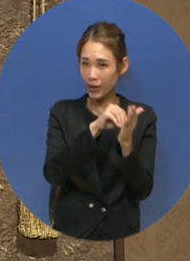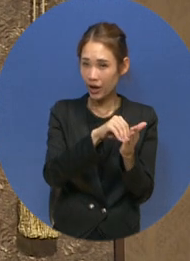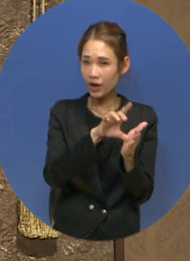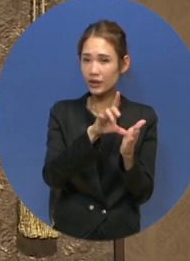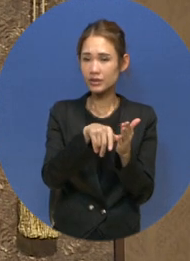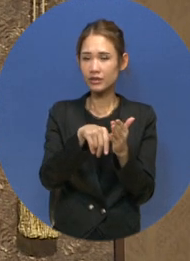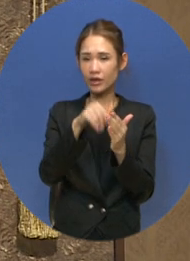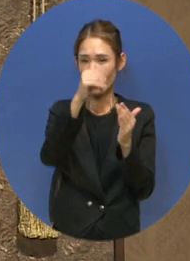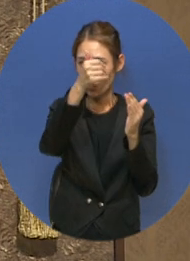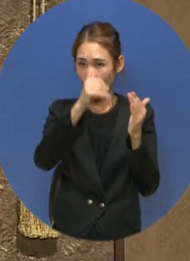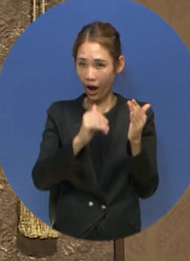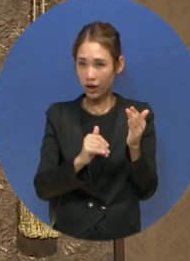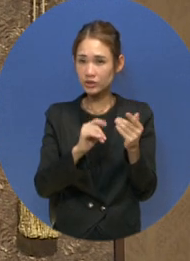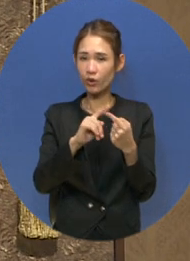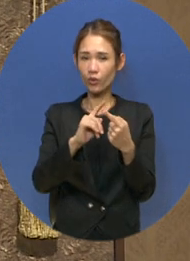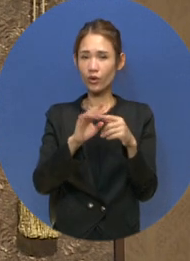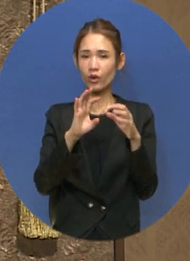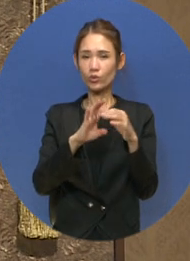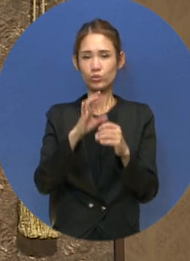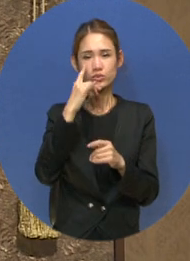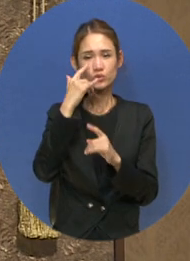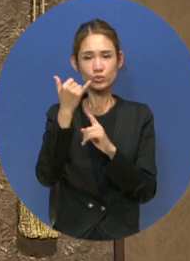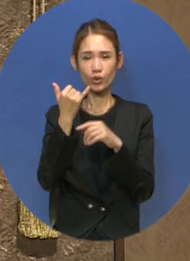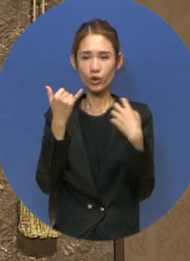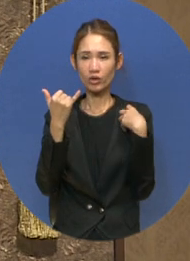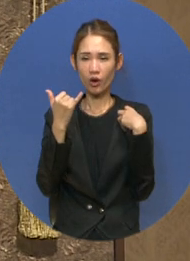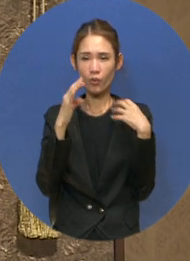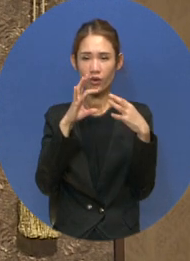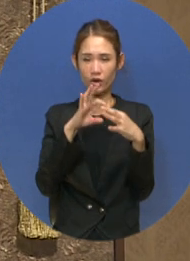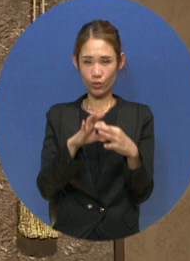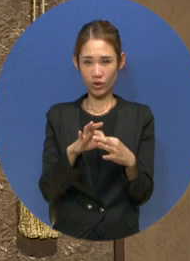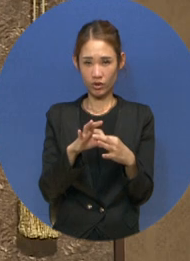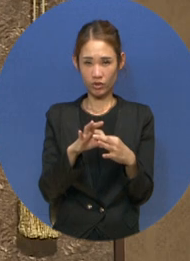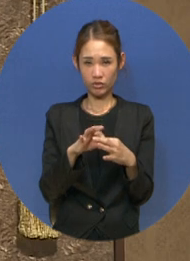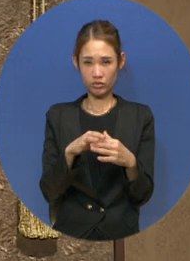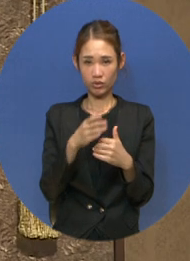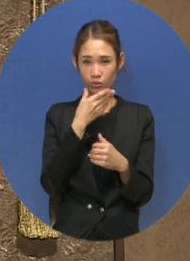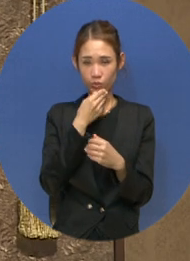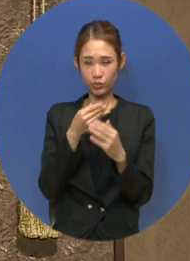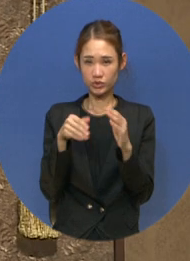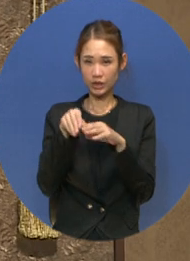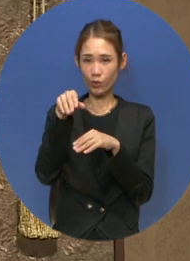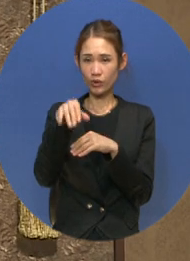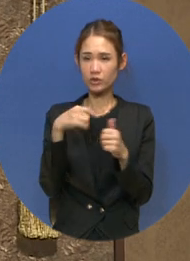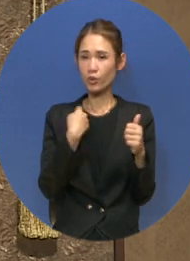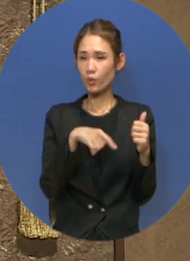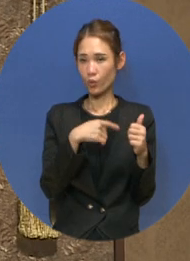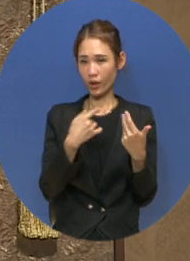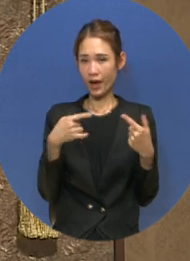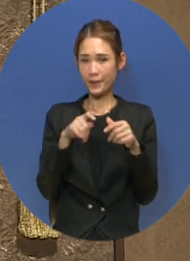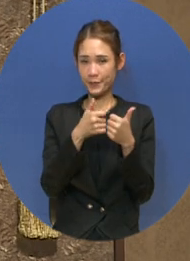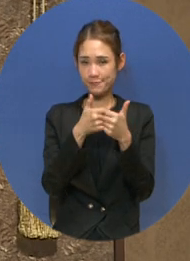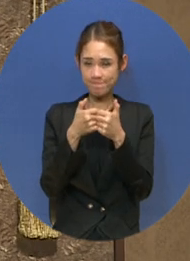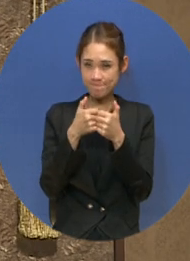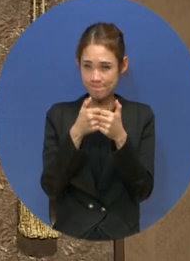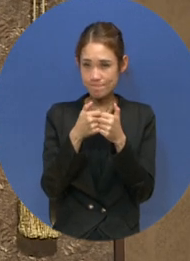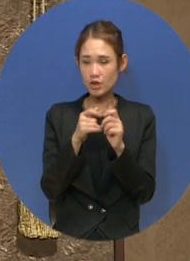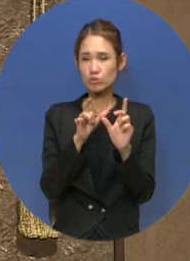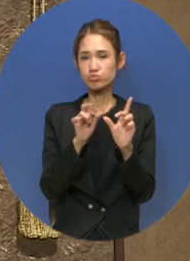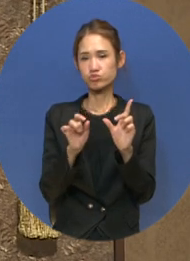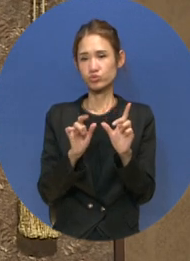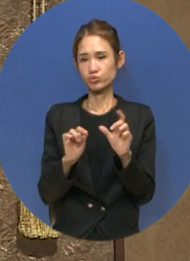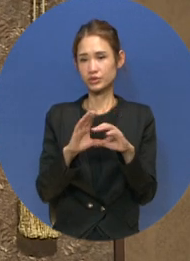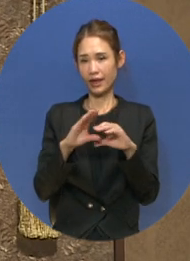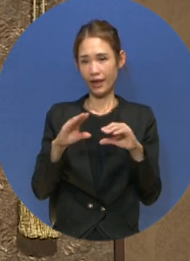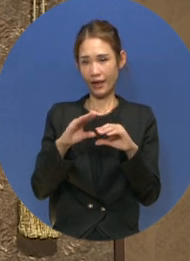때의 과정들에 대한 부모의 역할들에 대한 부분들을 복지관 내에서 교육하고 함께 상담하고 그러한 부분들을